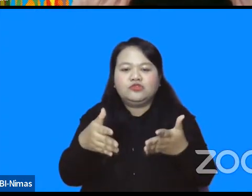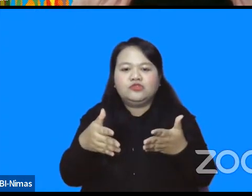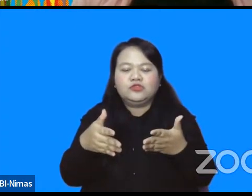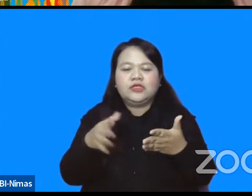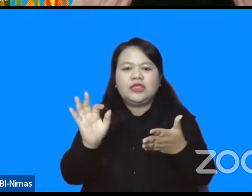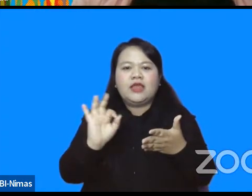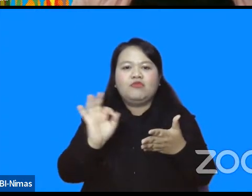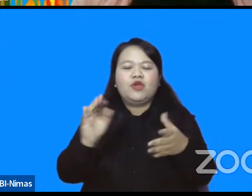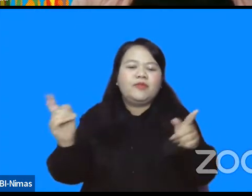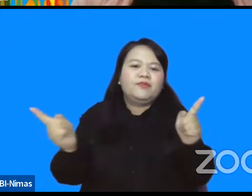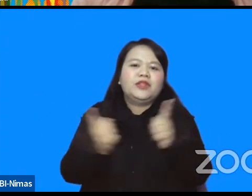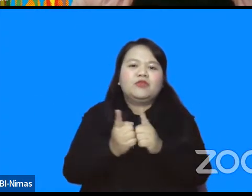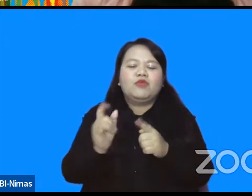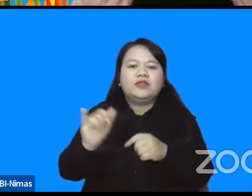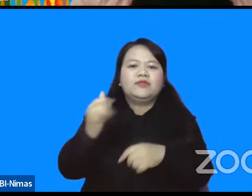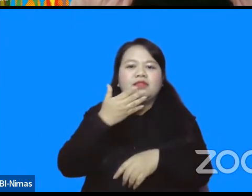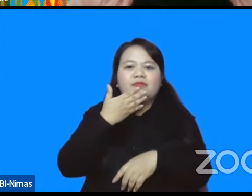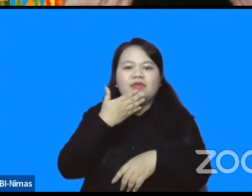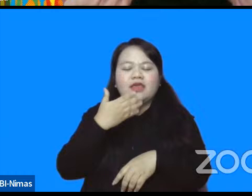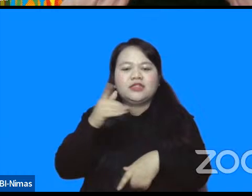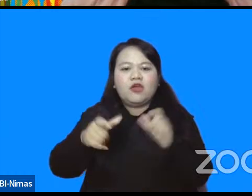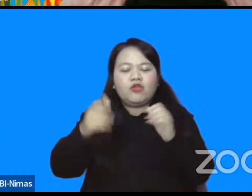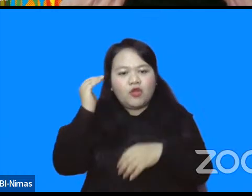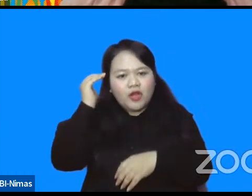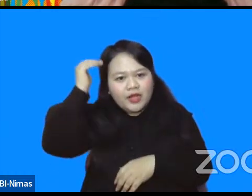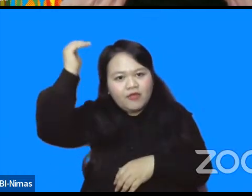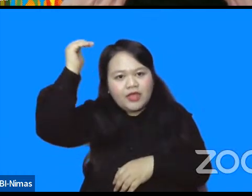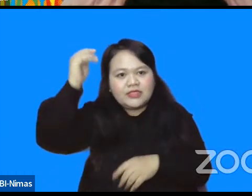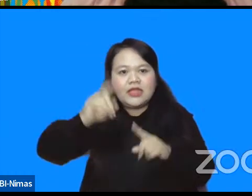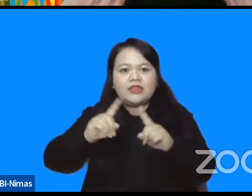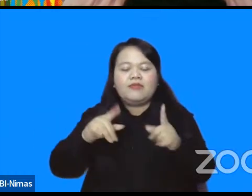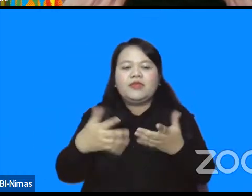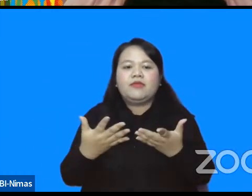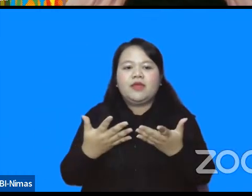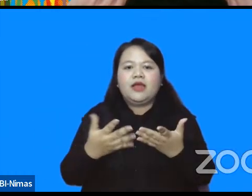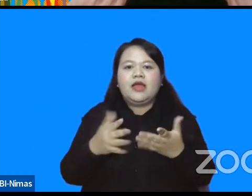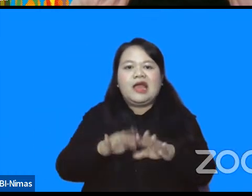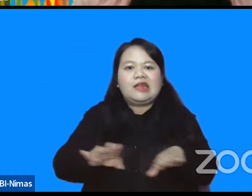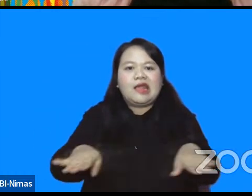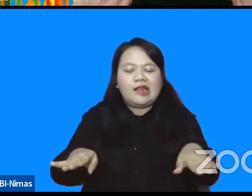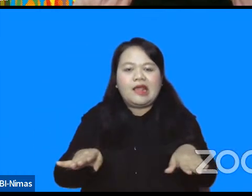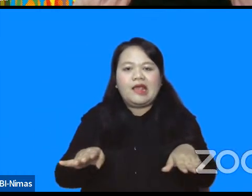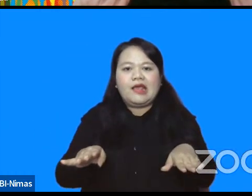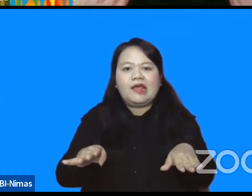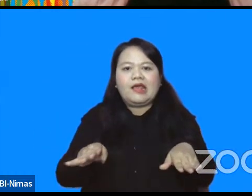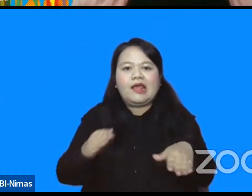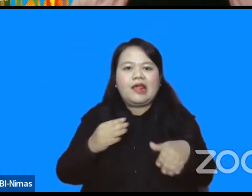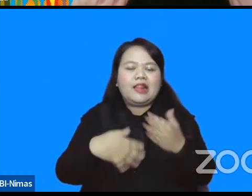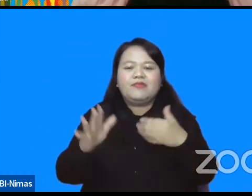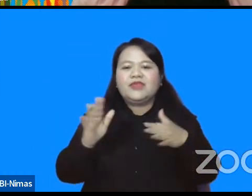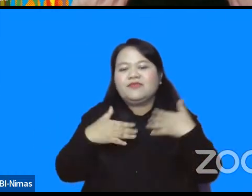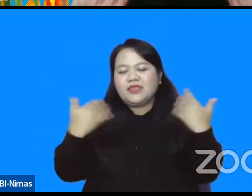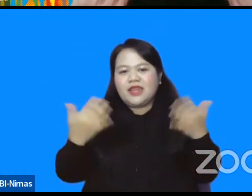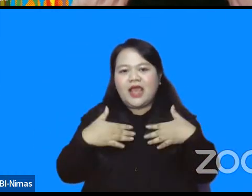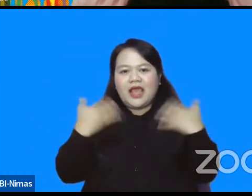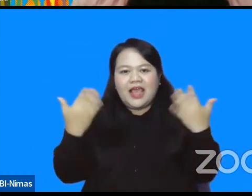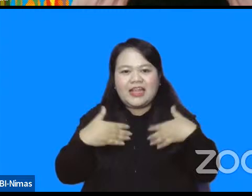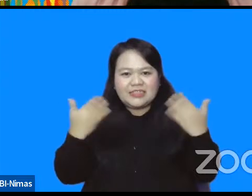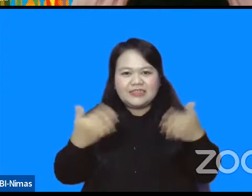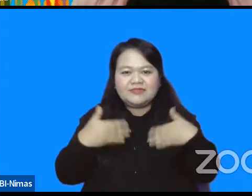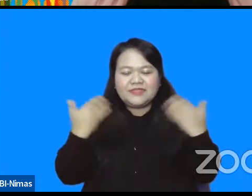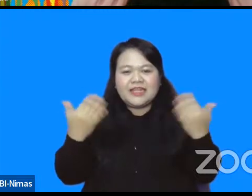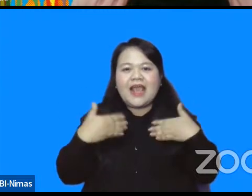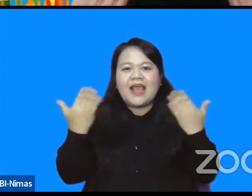bukan pertemuan seperti biasa orang dewasa gitu, tapi khas anak-anak yaitu lebih fun gitu ya, bergembira